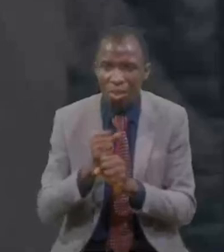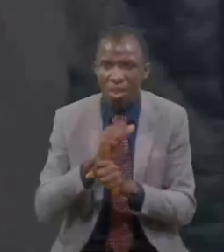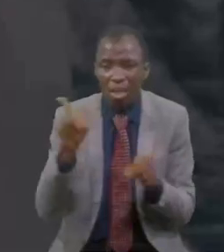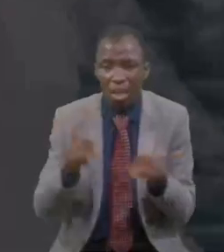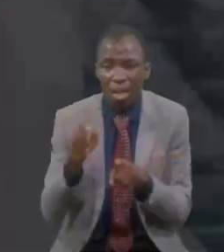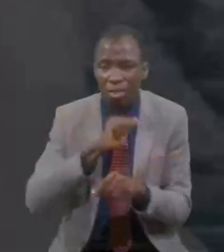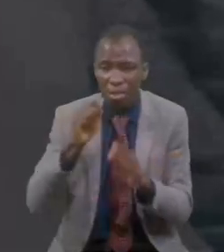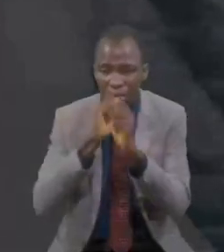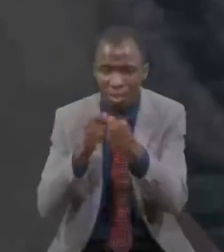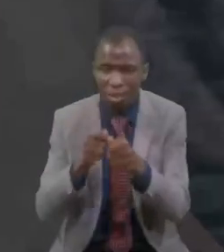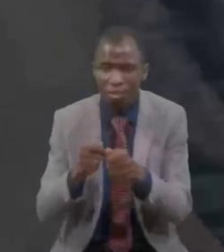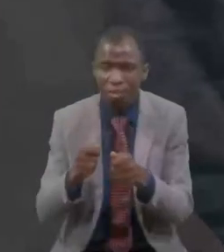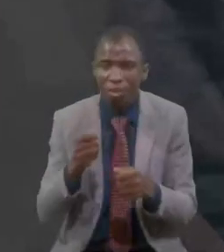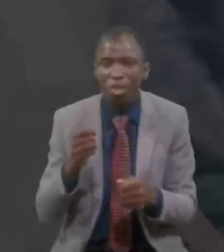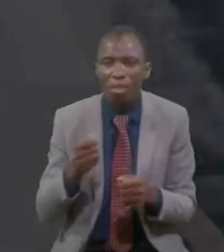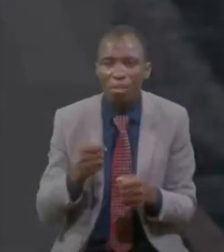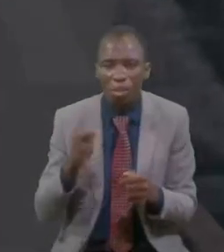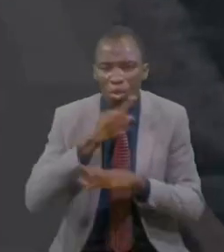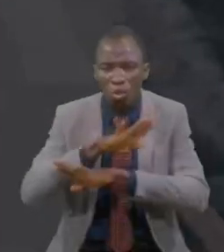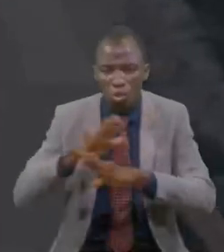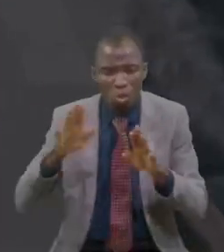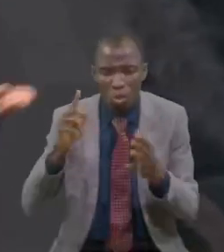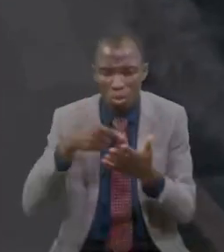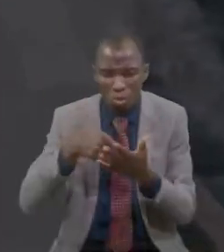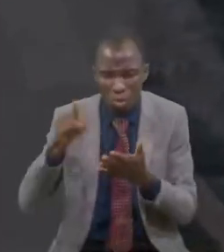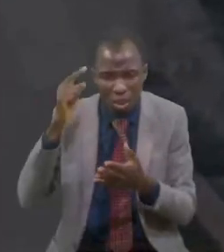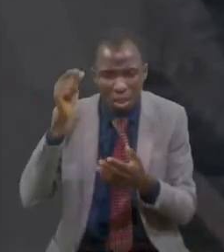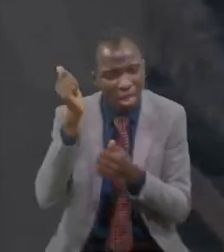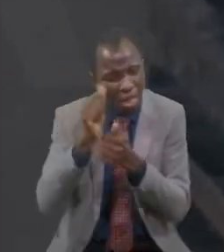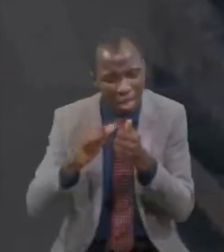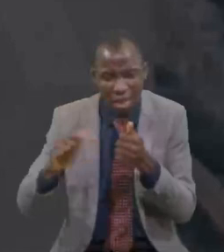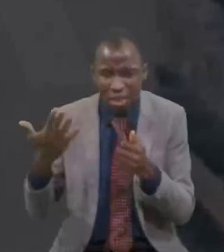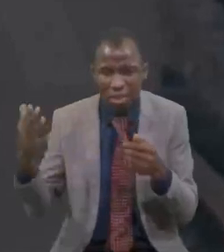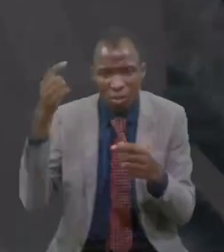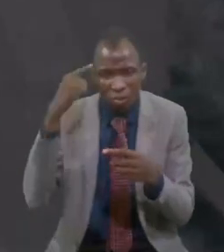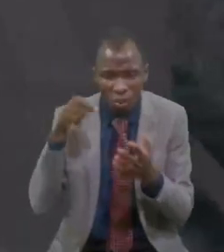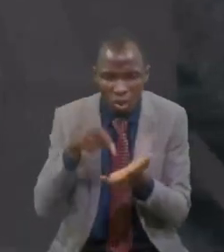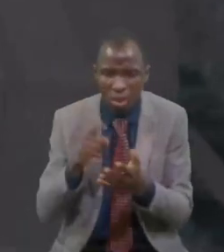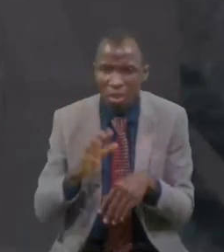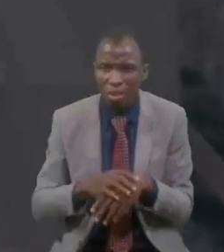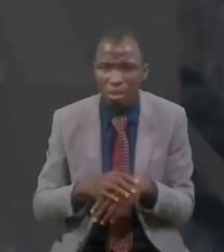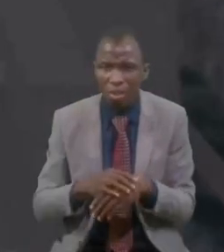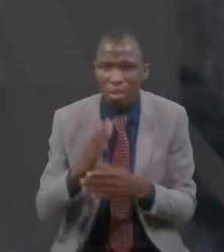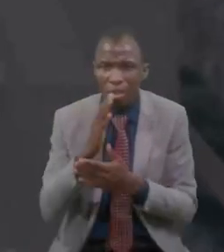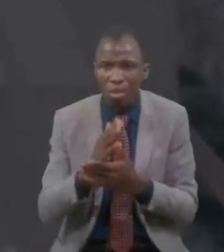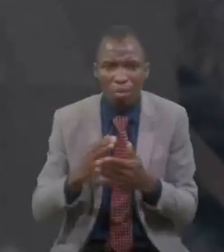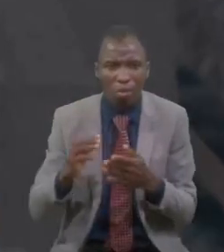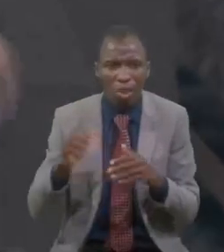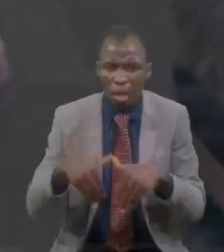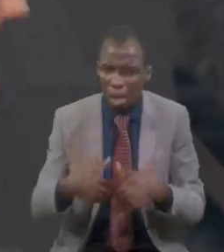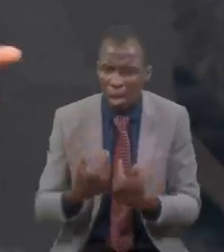c'est un don on ne pie rien pour ceci c'est gratuit quelqu'un dit mais pourquoi